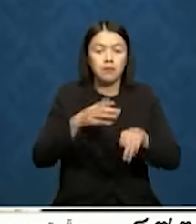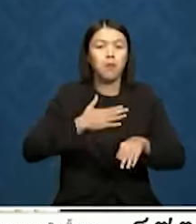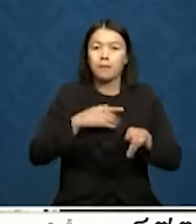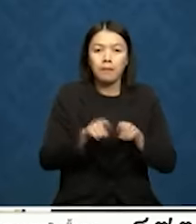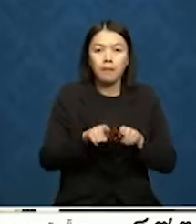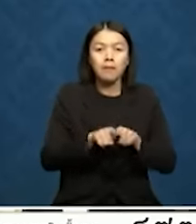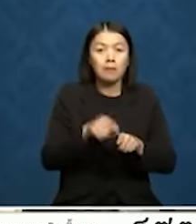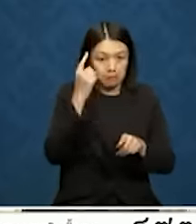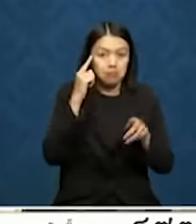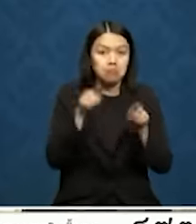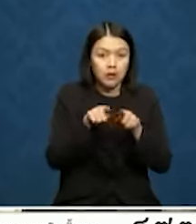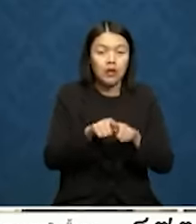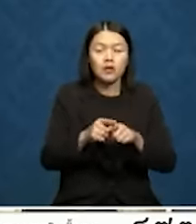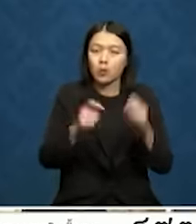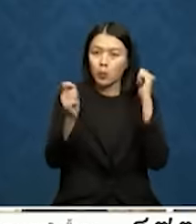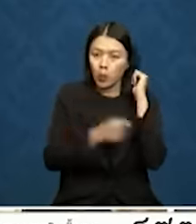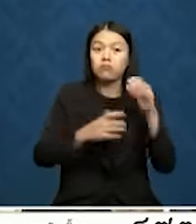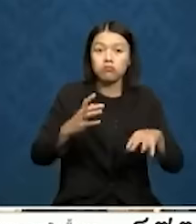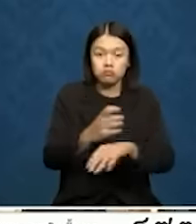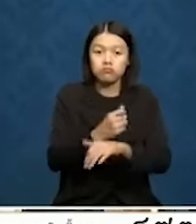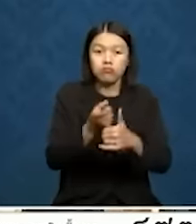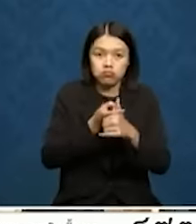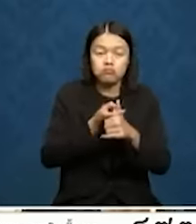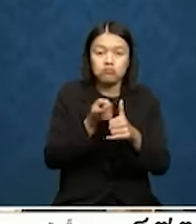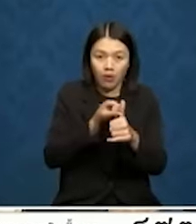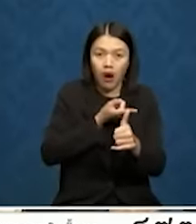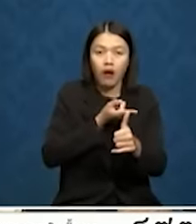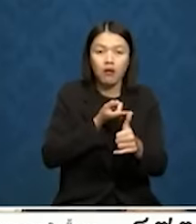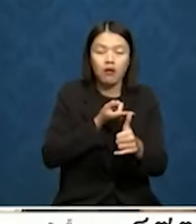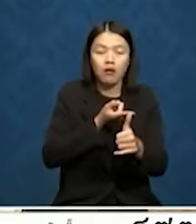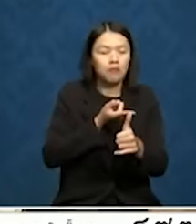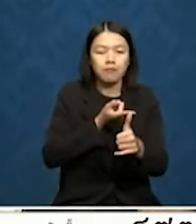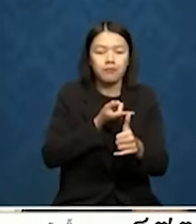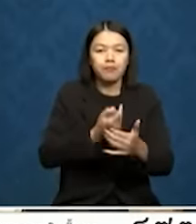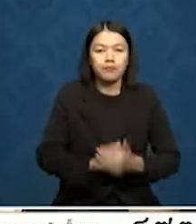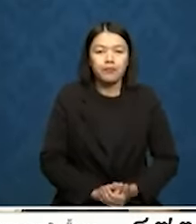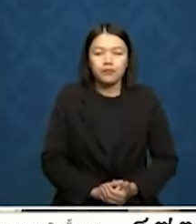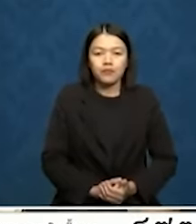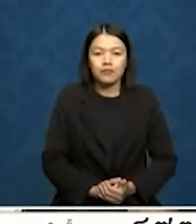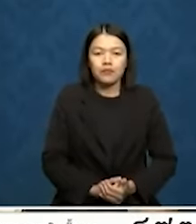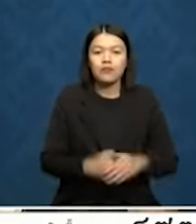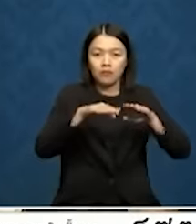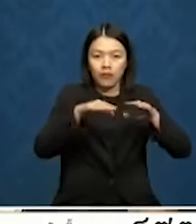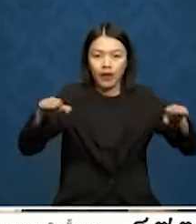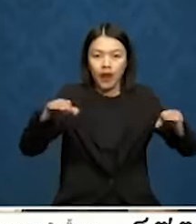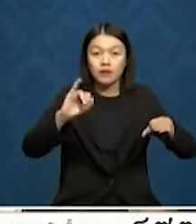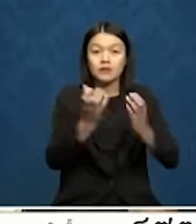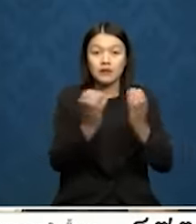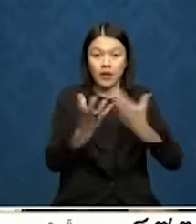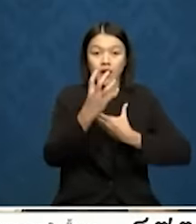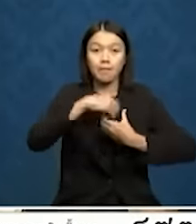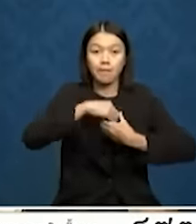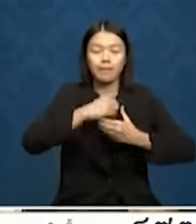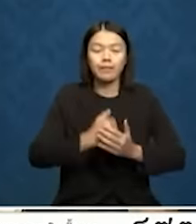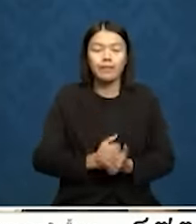มีใครเห็นด้วยกับโทษเหล่านี้ไหมครับทุกท่านครับมาตรฐานทางจริยธรรมผ